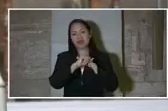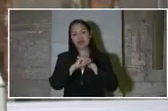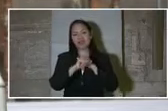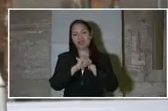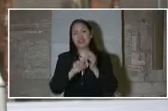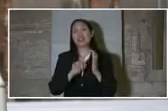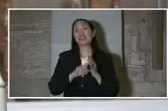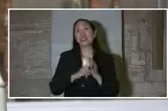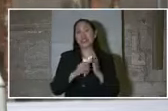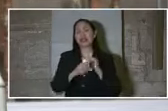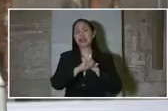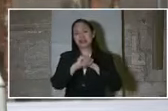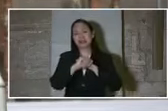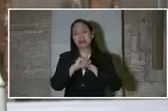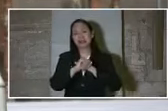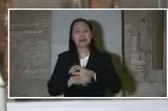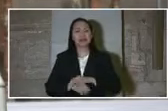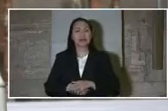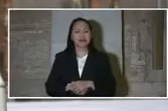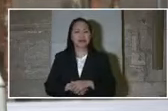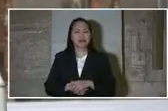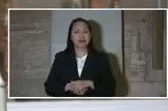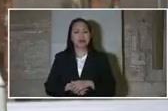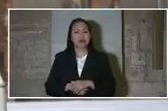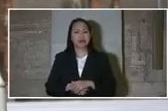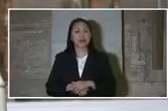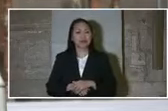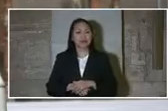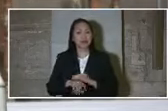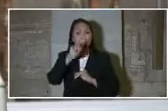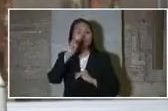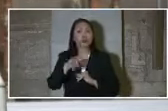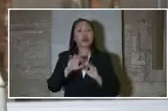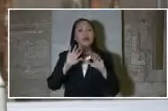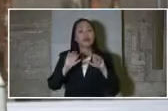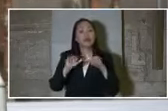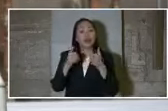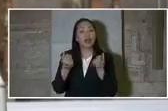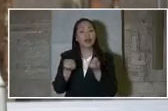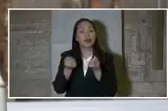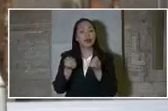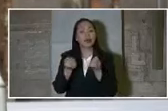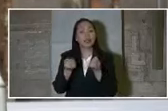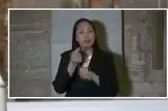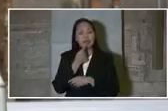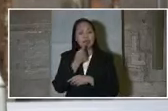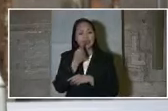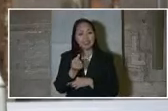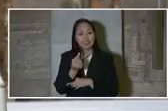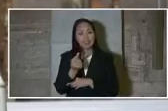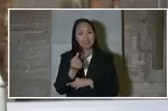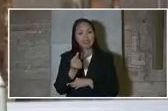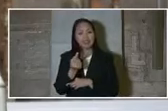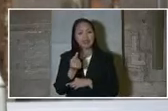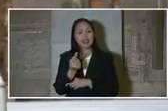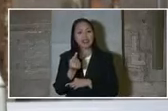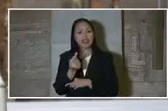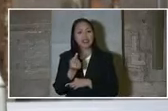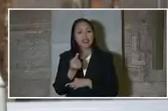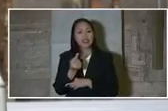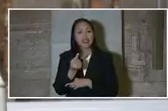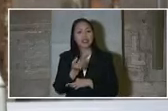dito, paano nyo masasabi o masasabi na mahal kayo